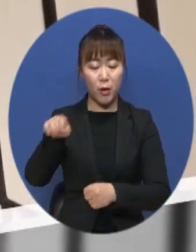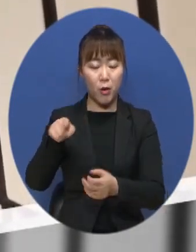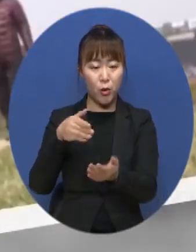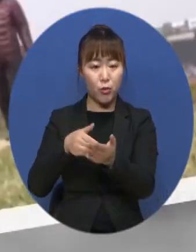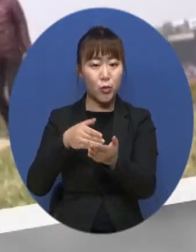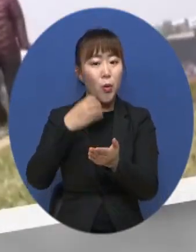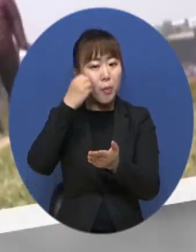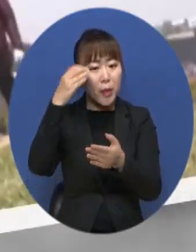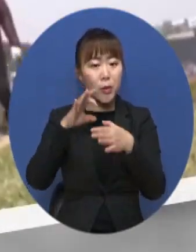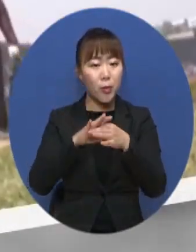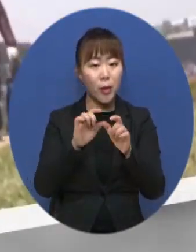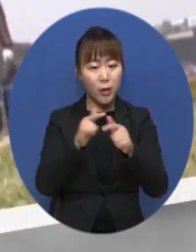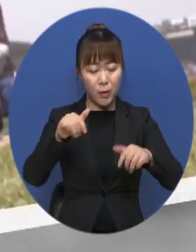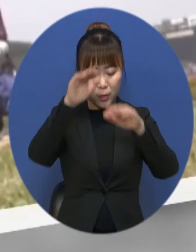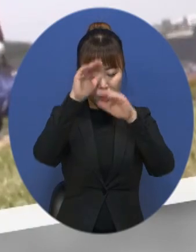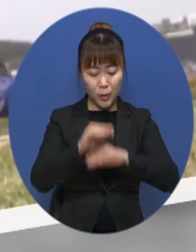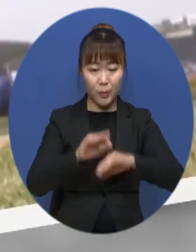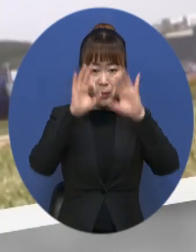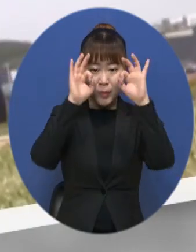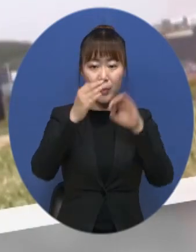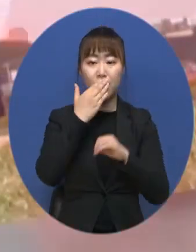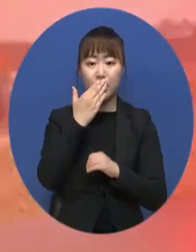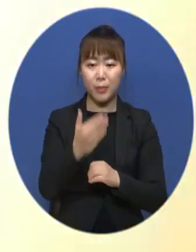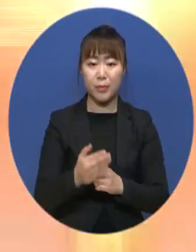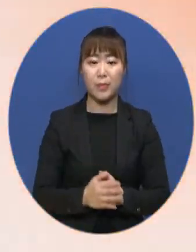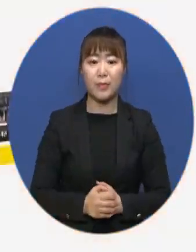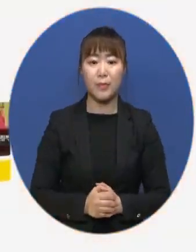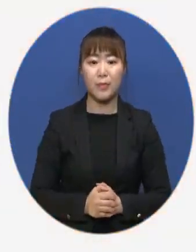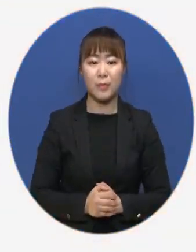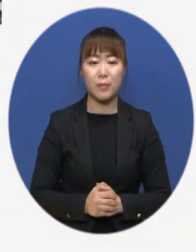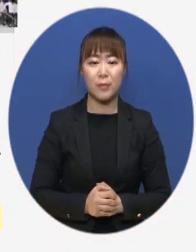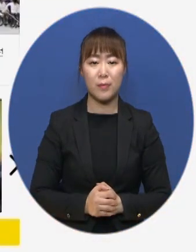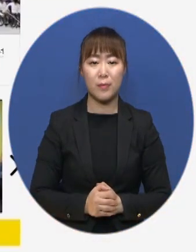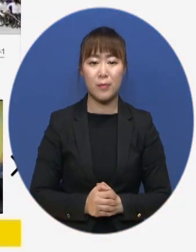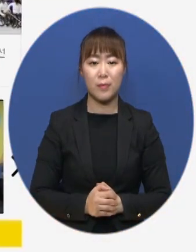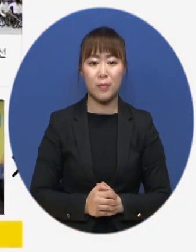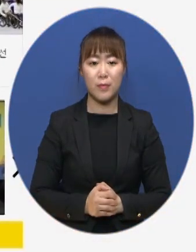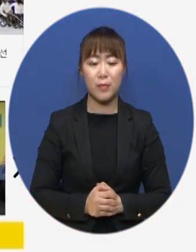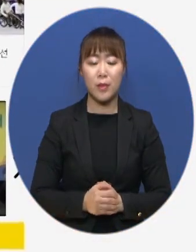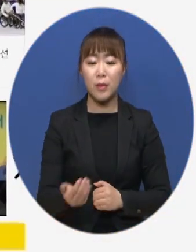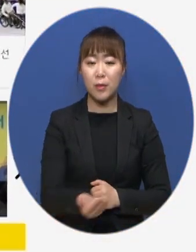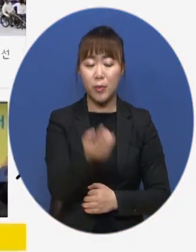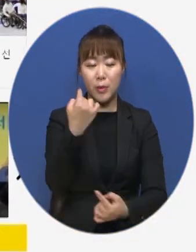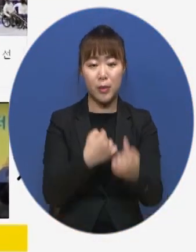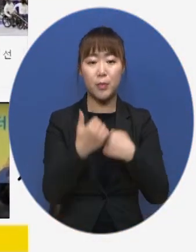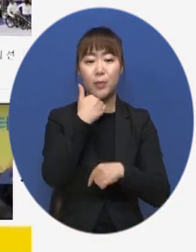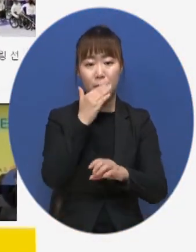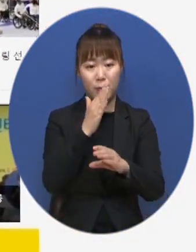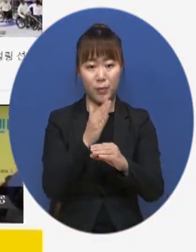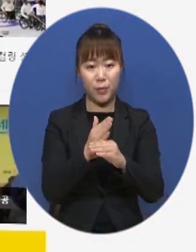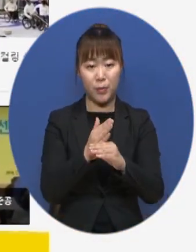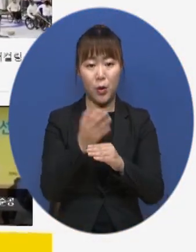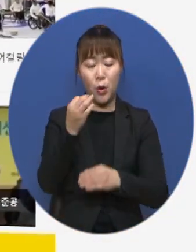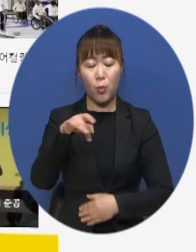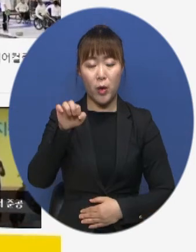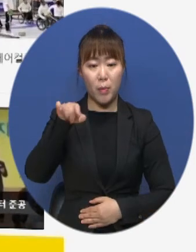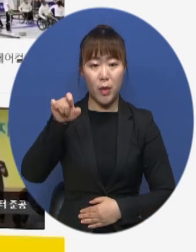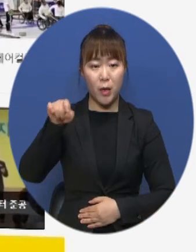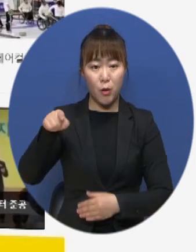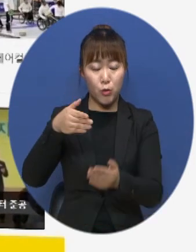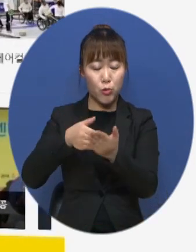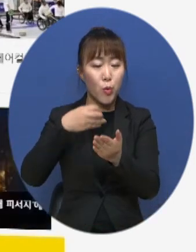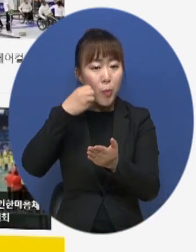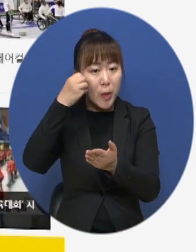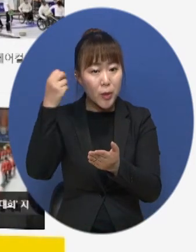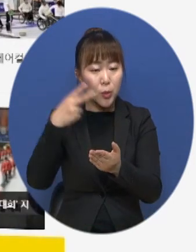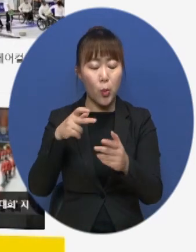뉴스 홈페이지를 통해 보다 다양한 소식을 접할 수 있습니다. 시청자 여러분의 제보를 기다립니다. 웰페어 뉴스